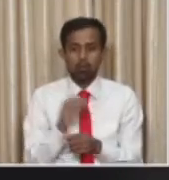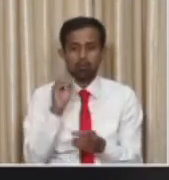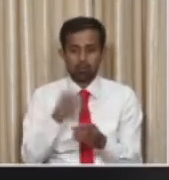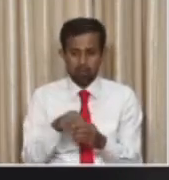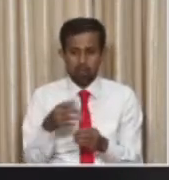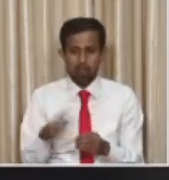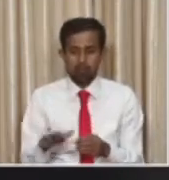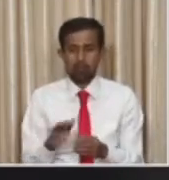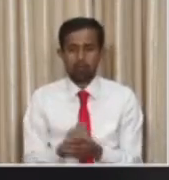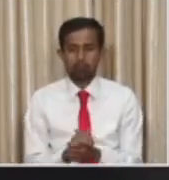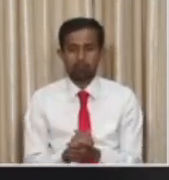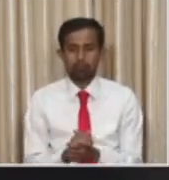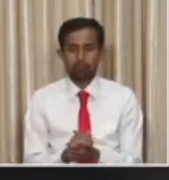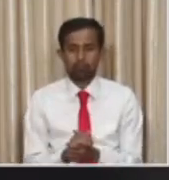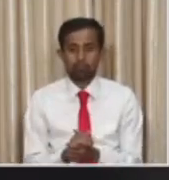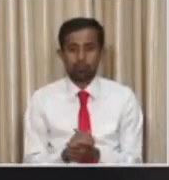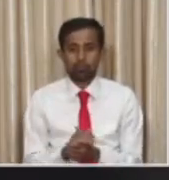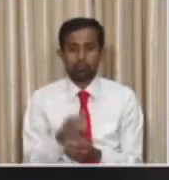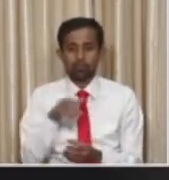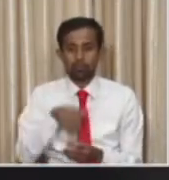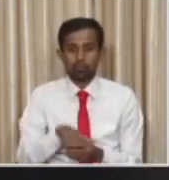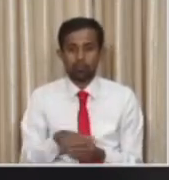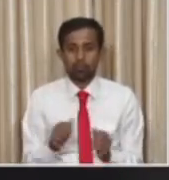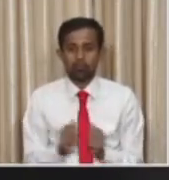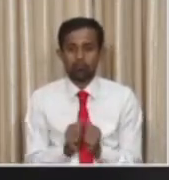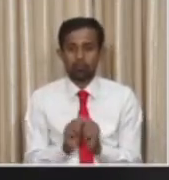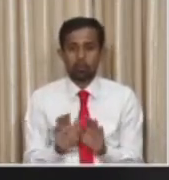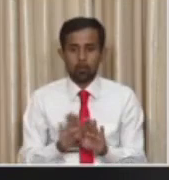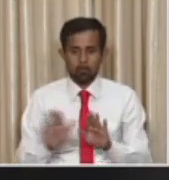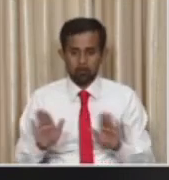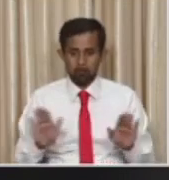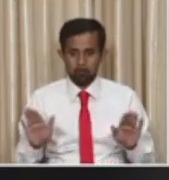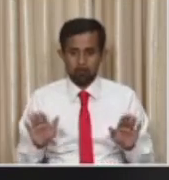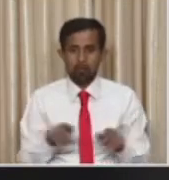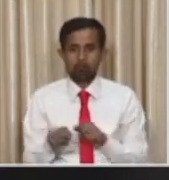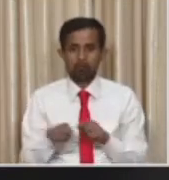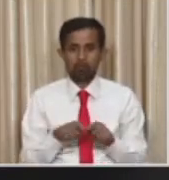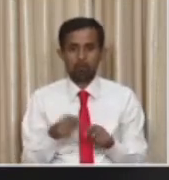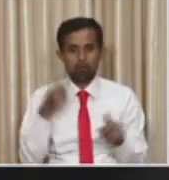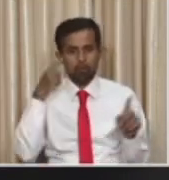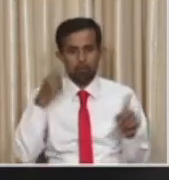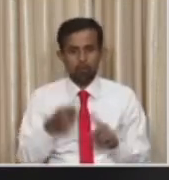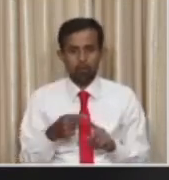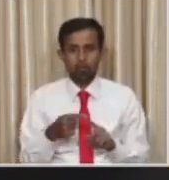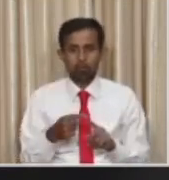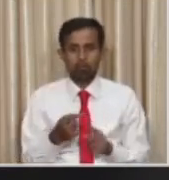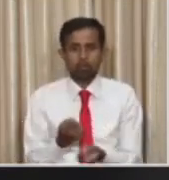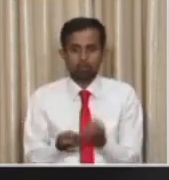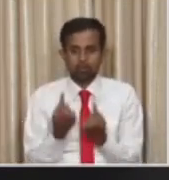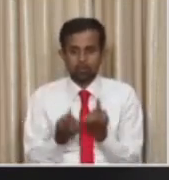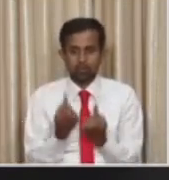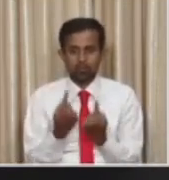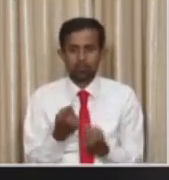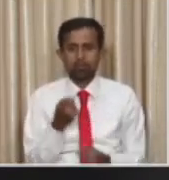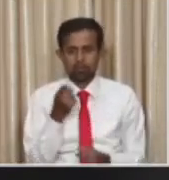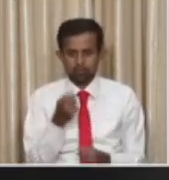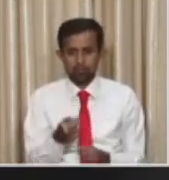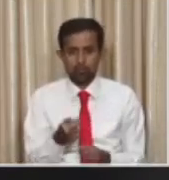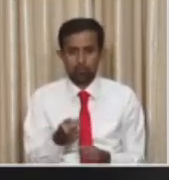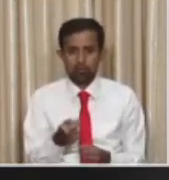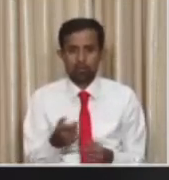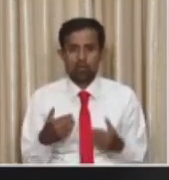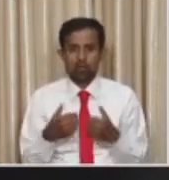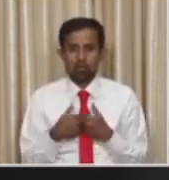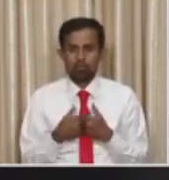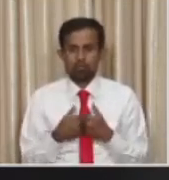තියෙනවා. ඉතින් ඒ හරහා ඒ කටයුතු පාලනය වෙනවා වගේම ඒ සම්බන්ධයෙන් නියමිත අධීක්ෂණයක් කරනවාද කියන එක ගැනත්